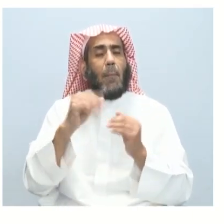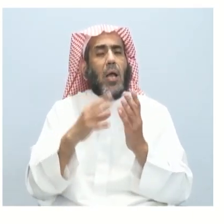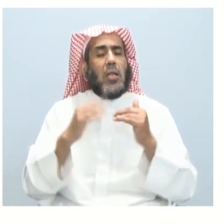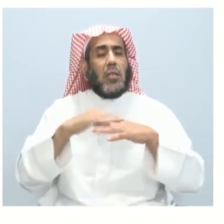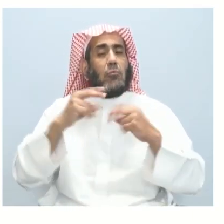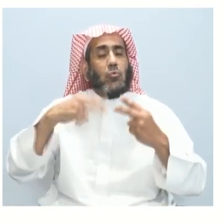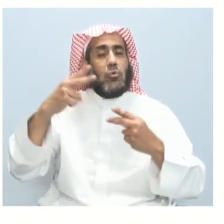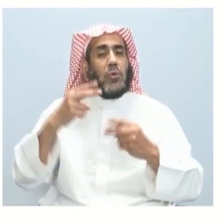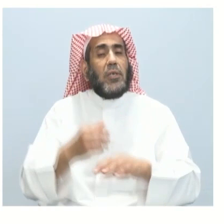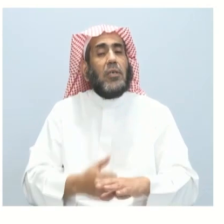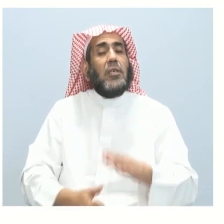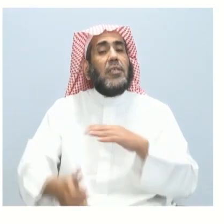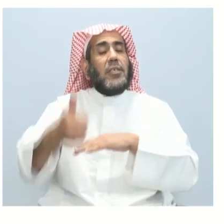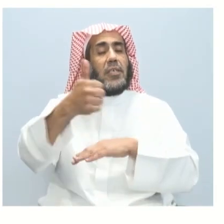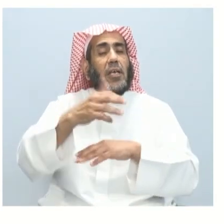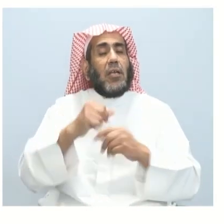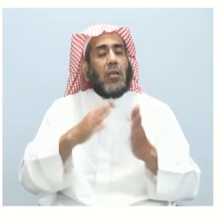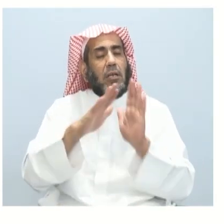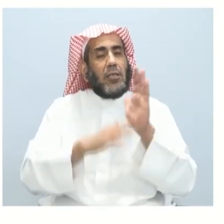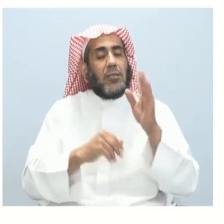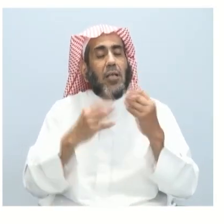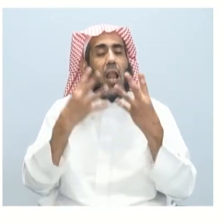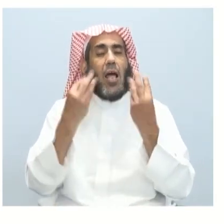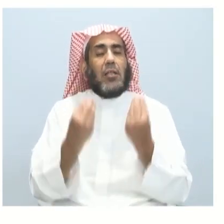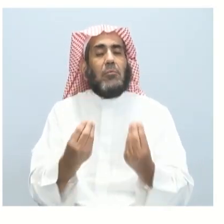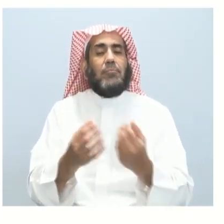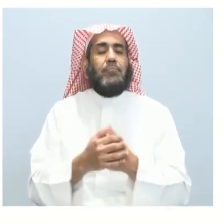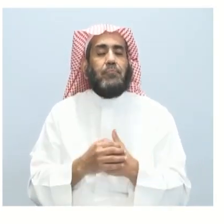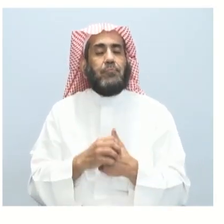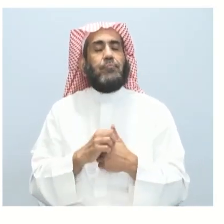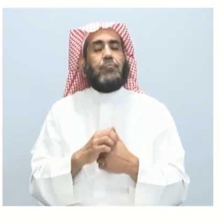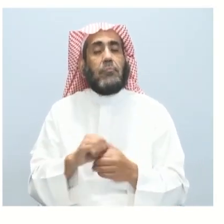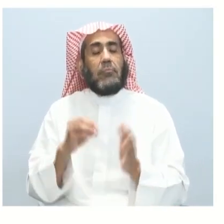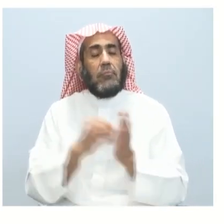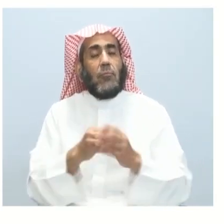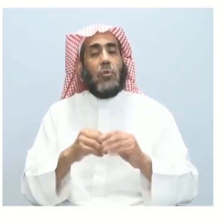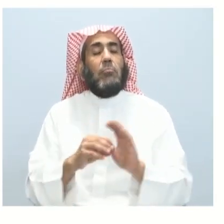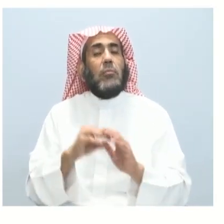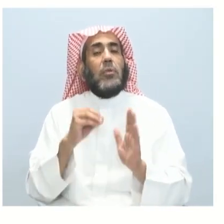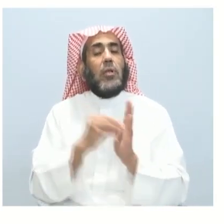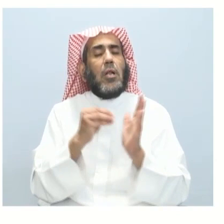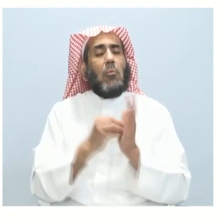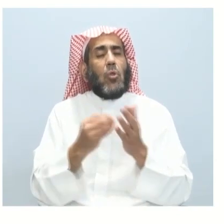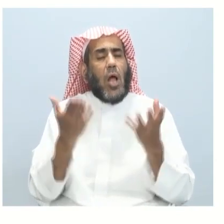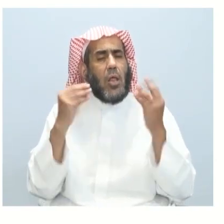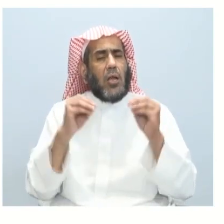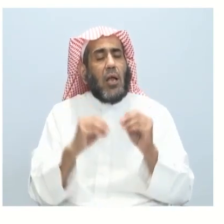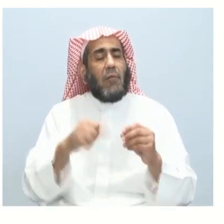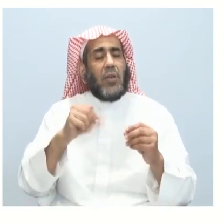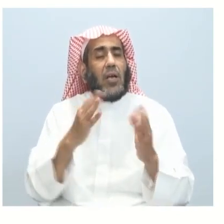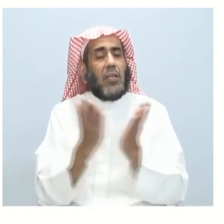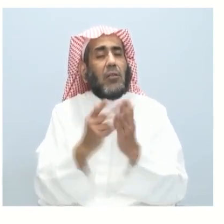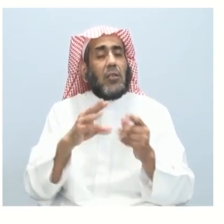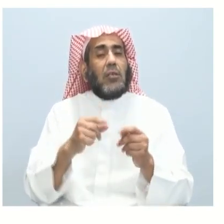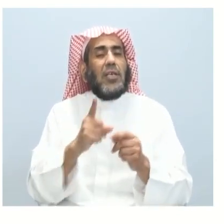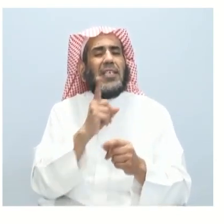الادب تصبح السياده للنص الادبي الجميل ايضا من ضمن الموضوعات التي ذكرناها في النقد الادبي هو